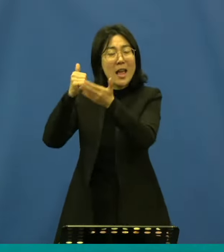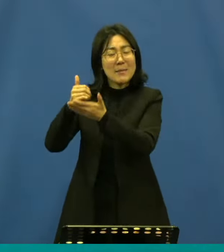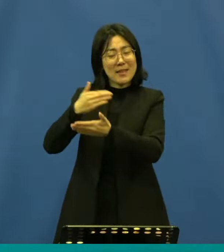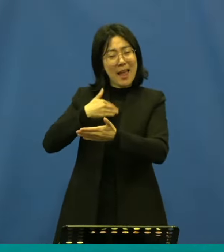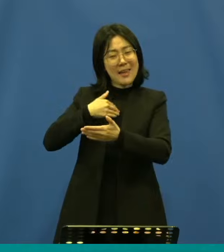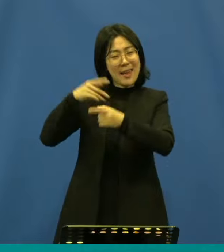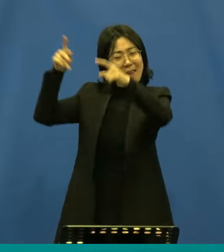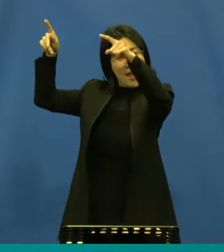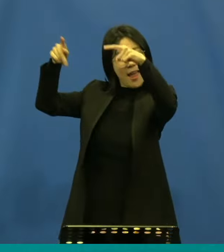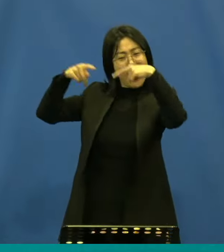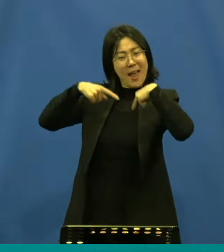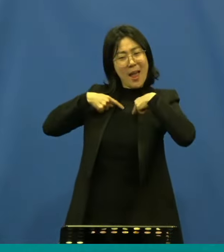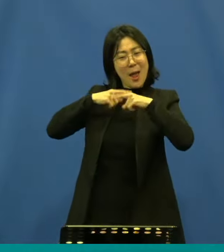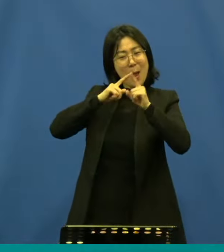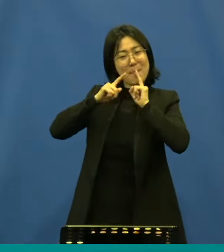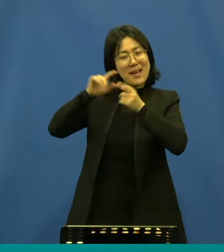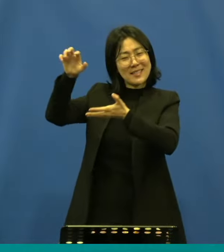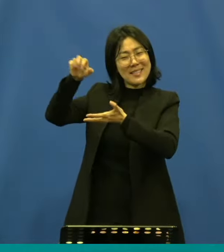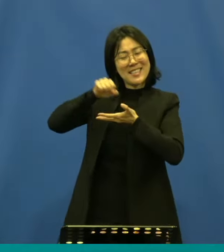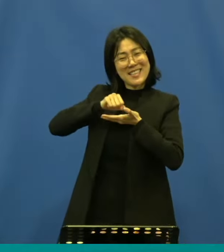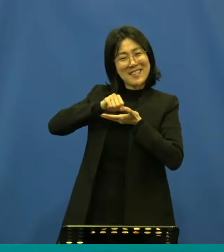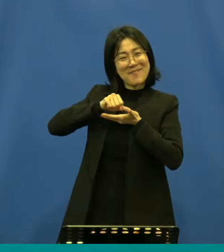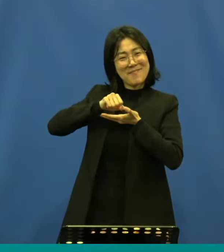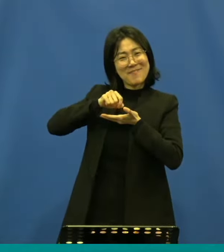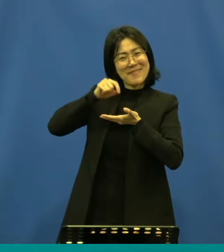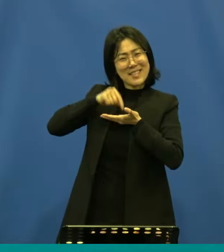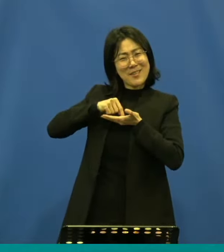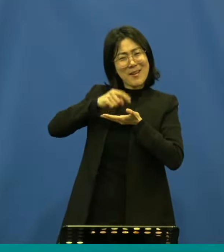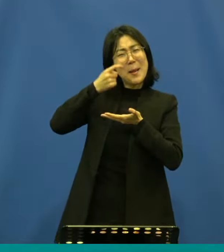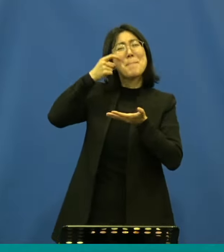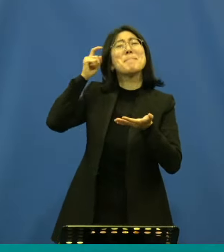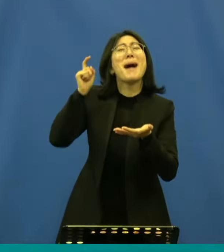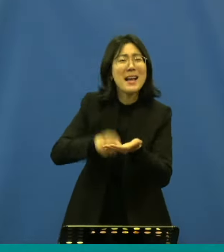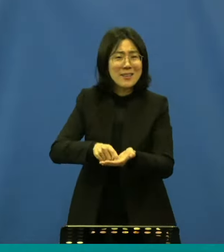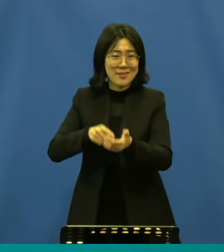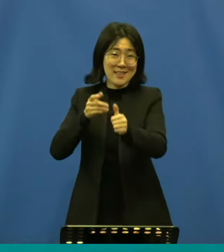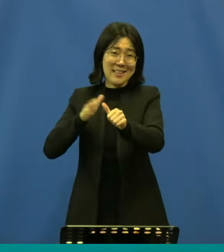말씀하시나 요거 하나를 딱 붙잡으시면 돼요.